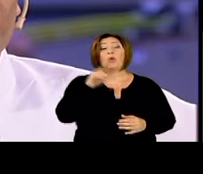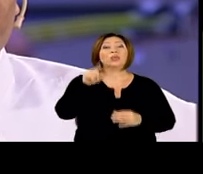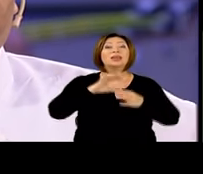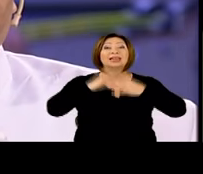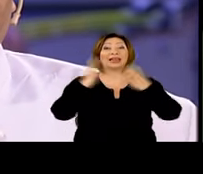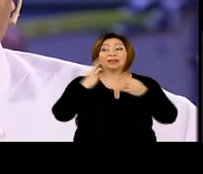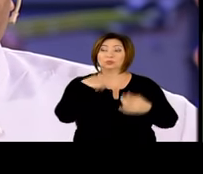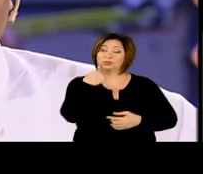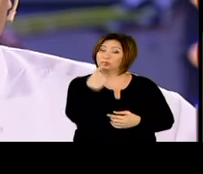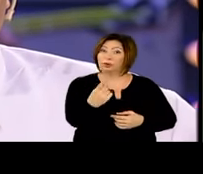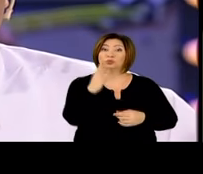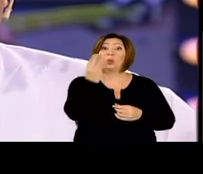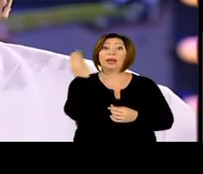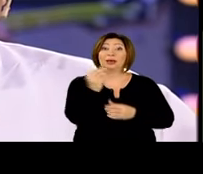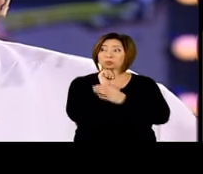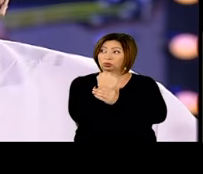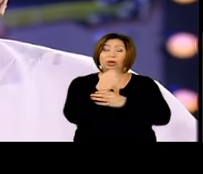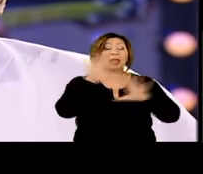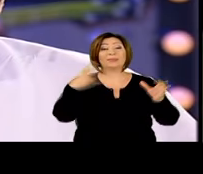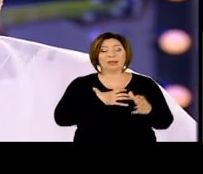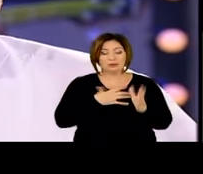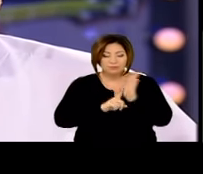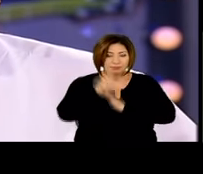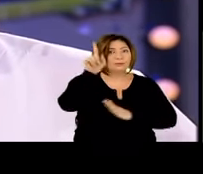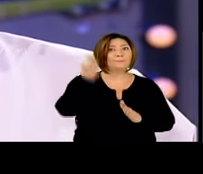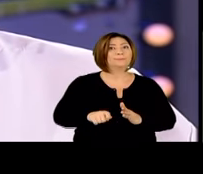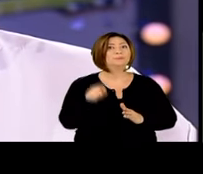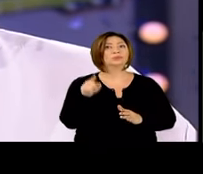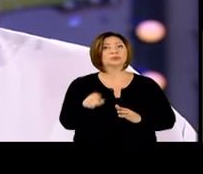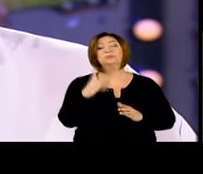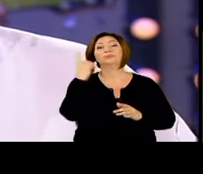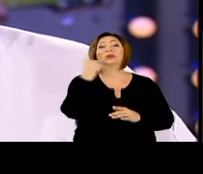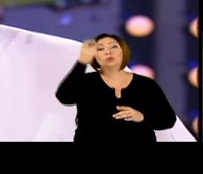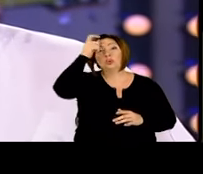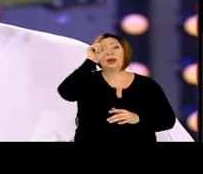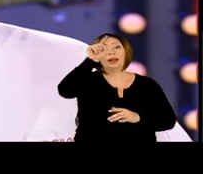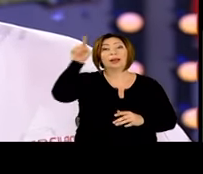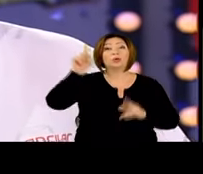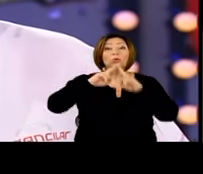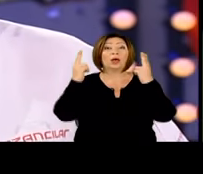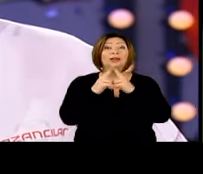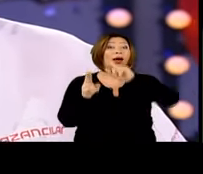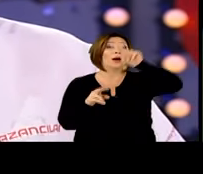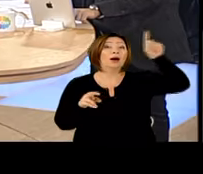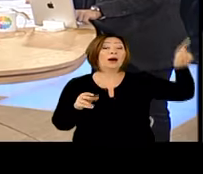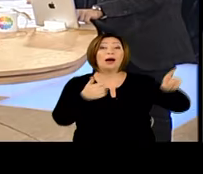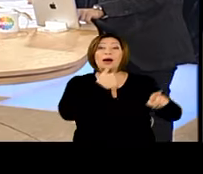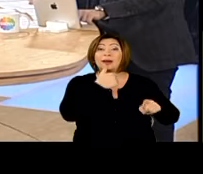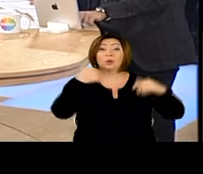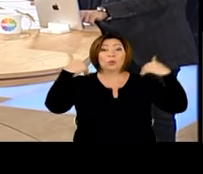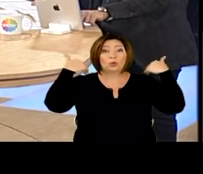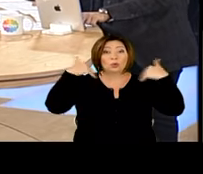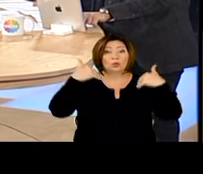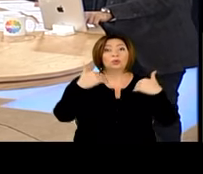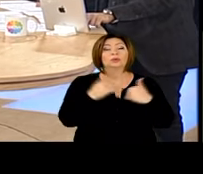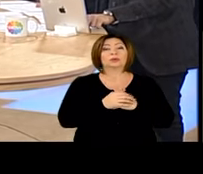nedenlerini de söyleyeyim. Hem çok iyi ustalar, hem çok iyi yetiştirmişler kendilerini. Bir de Türkiye'nin her yerinde, hatta dünyanın her yerinde erkek koyun, erkek